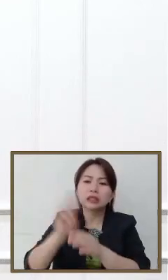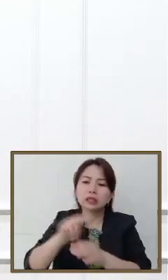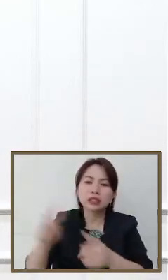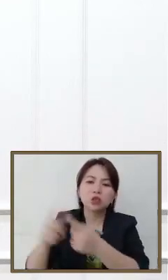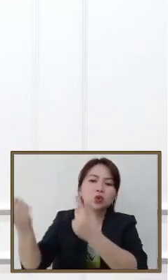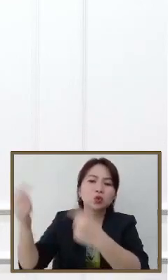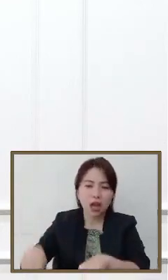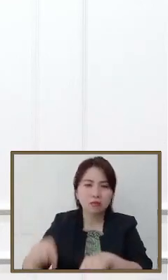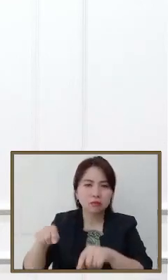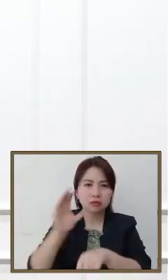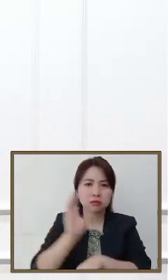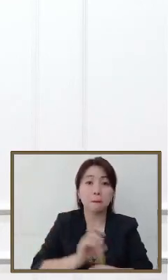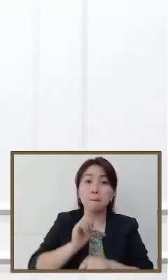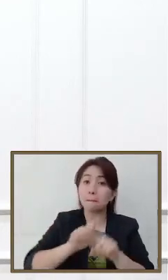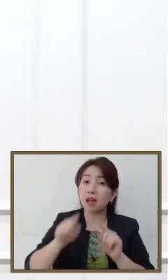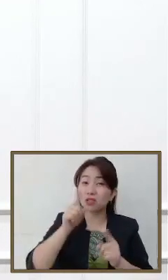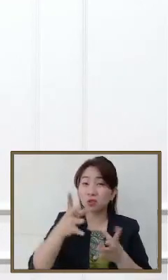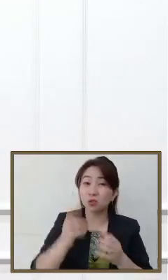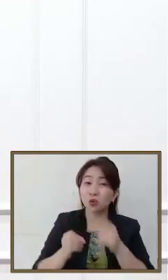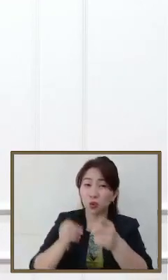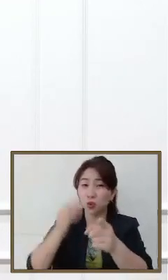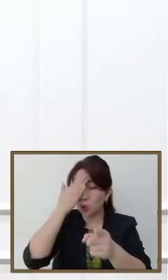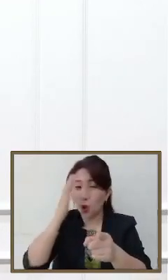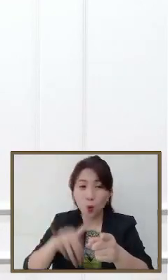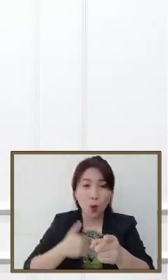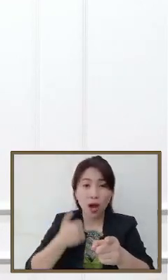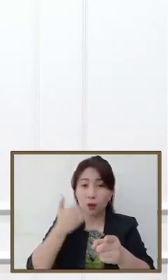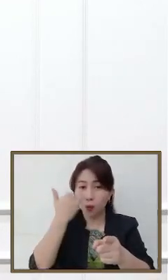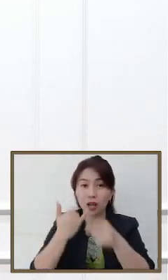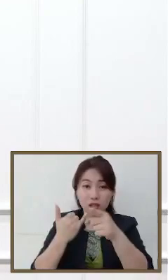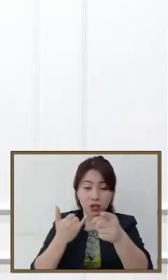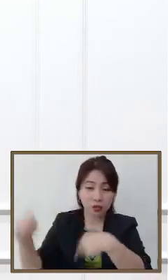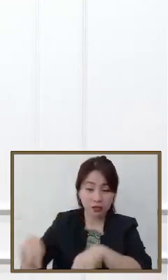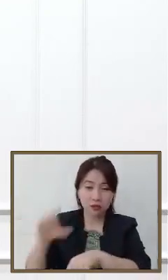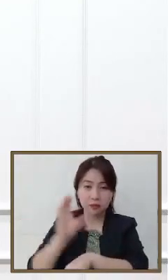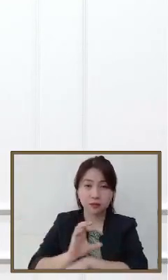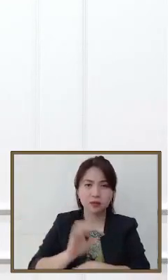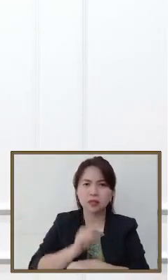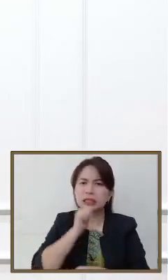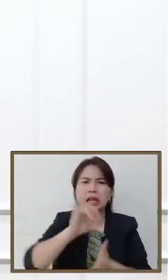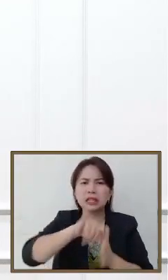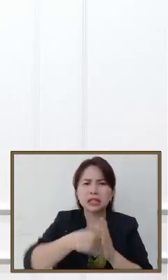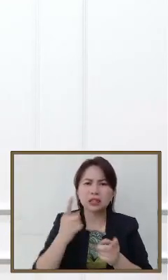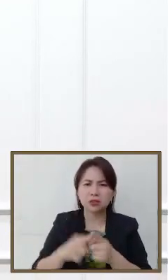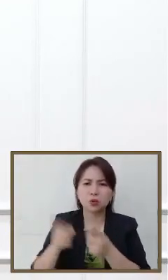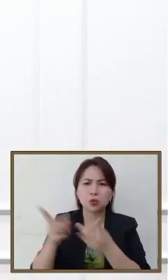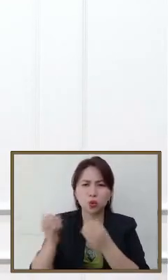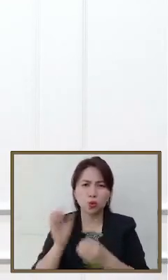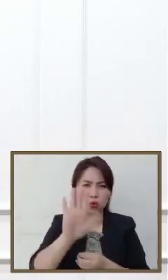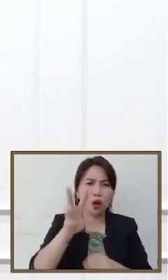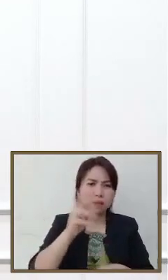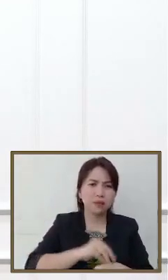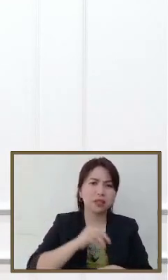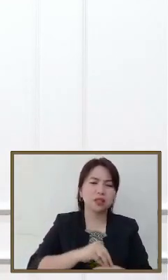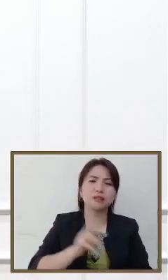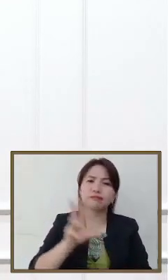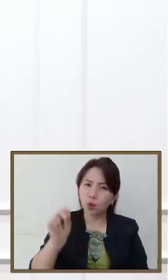mo pa ba kung bakit ka pumupunta sa church hindi ka pupunta dito primarily to minister other